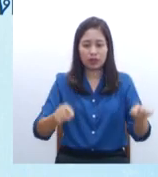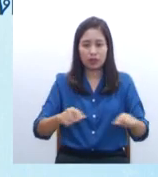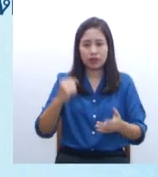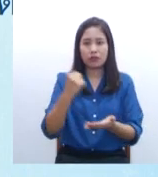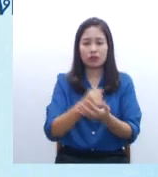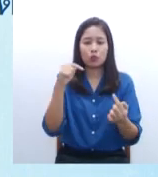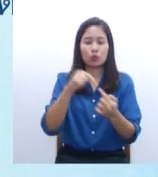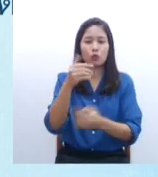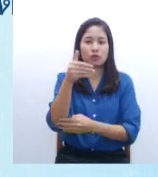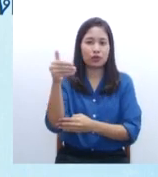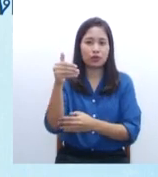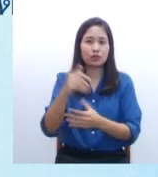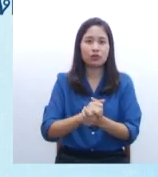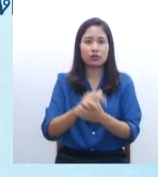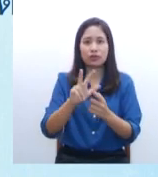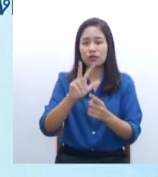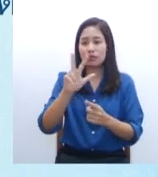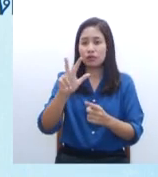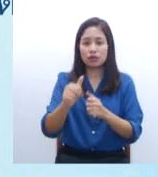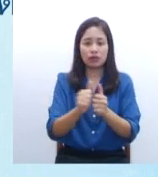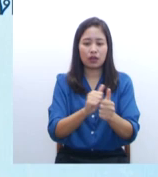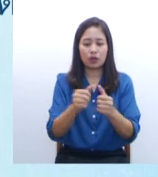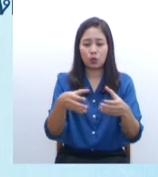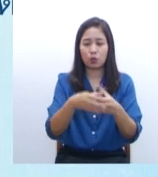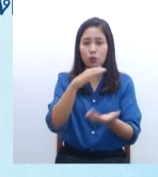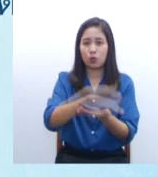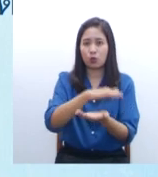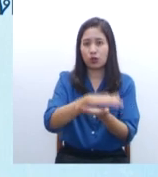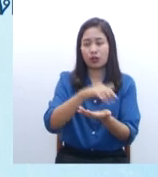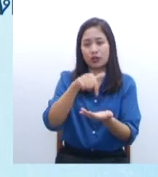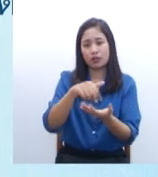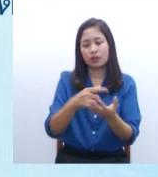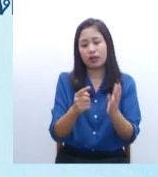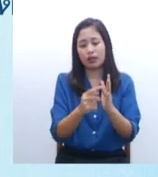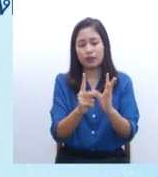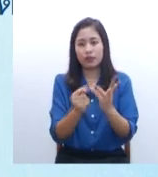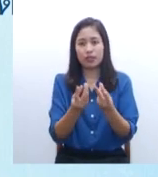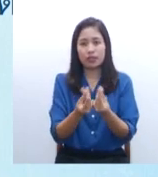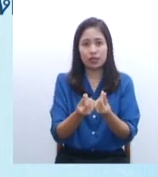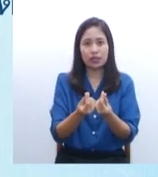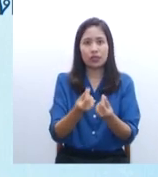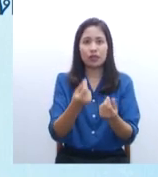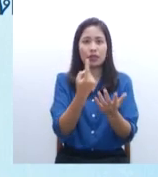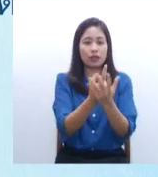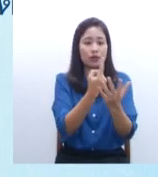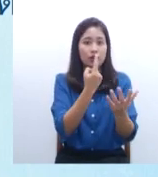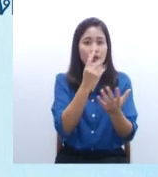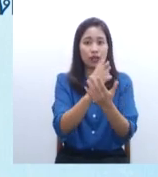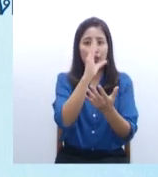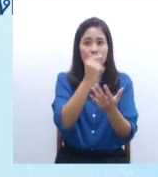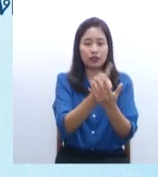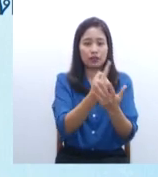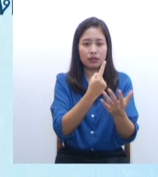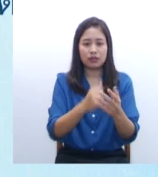าตินะครับ3การจัดการแข่งขันในระดับกลุ่มโรงเรียนและเขตพื้นที่การศึกษาเพื่อคัดเลือกตัวแทนนักเรียนที่จะ